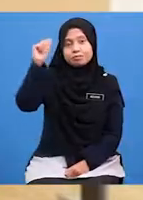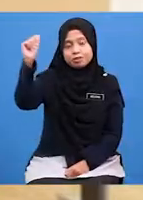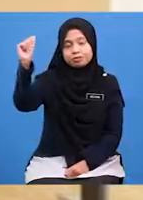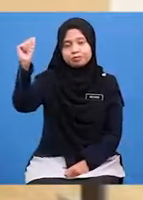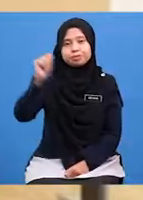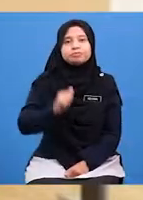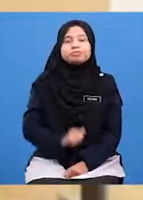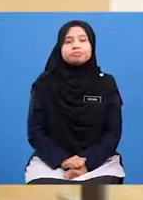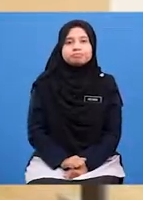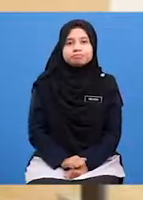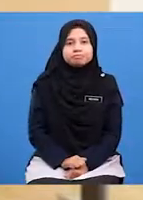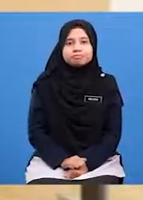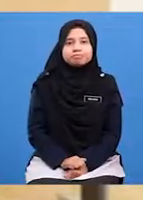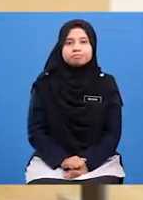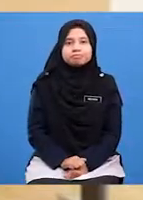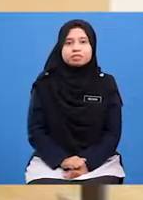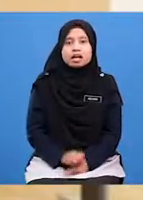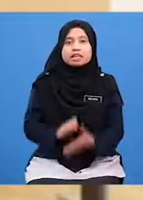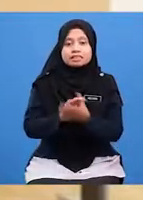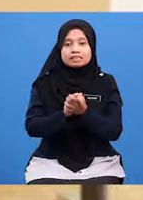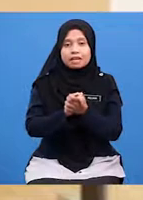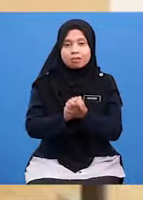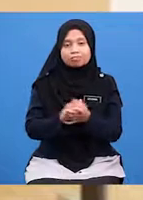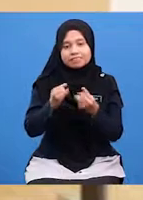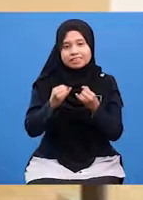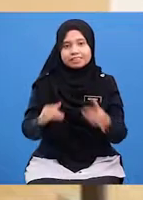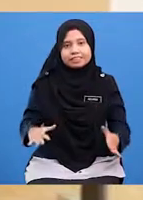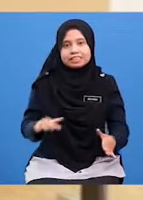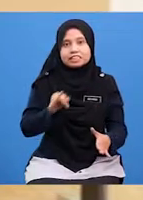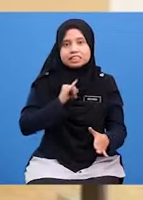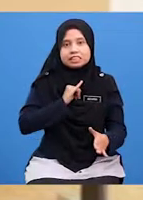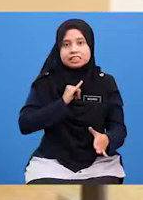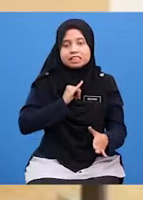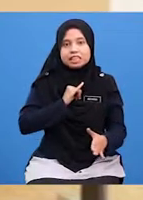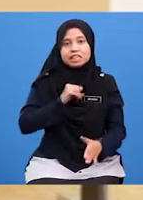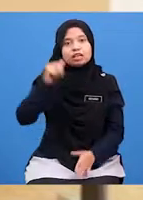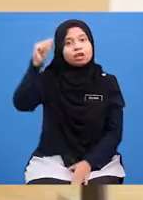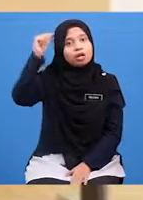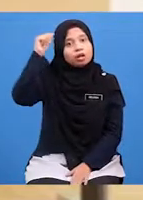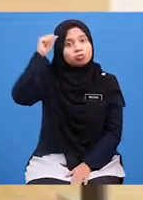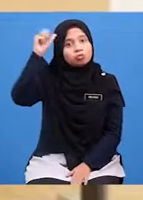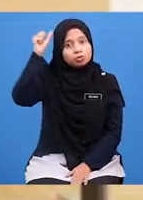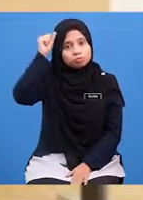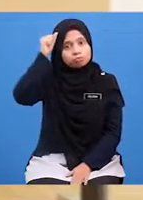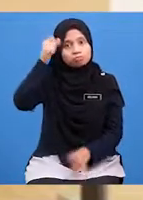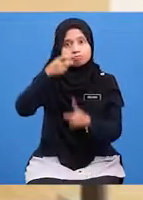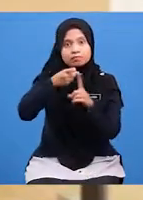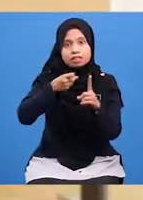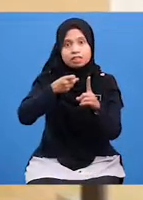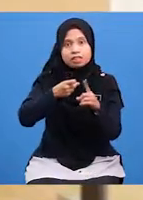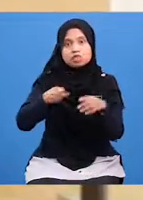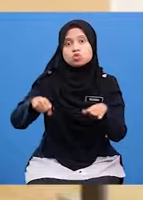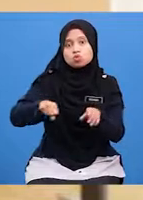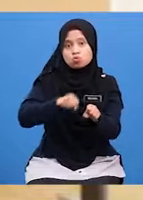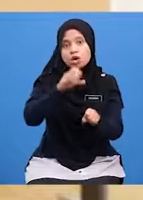Assalamualaikum warahmatullahi wabarakatuh. Salam sejahtera. Saya Abdul Syukur bin Yusof dari SMK Sungai Johor.